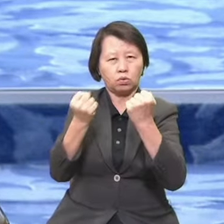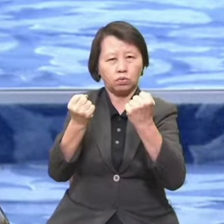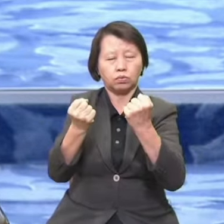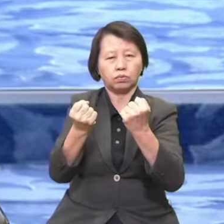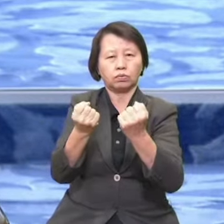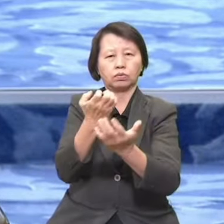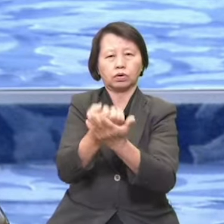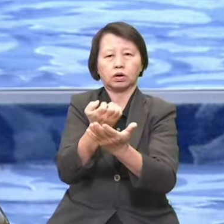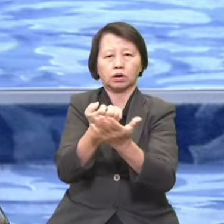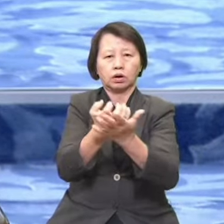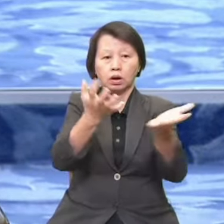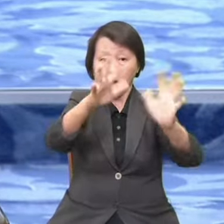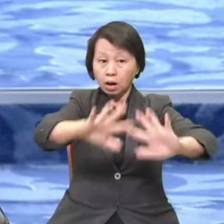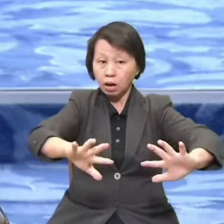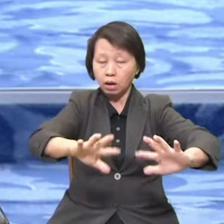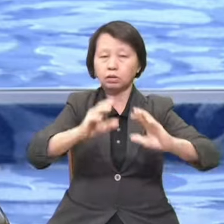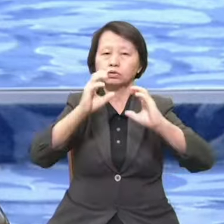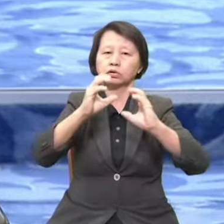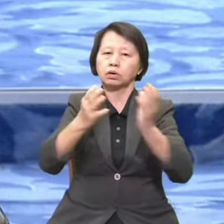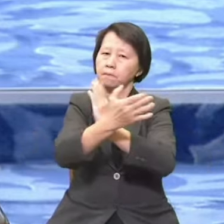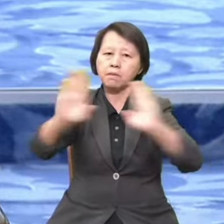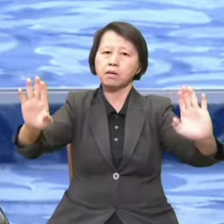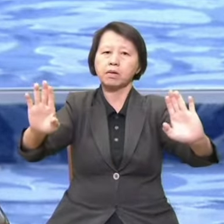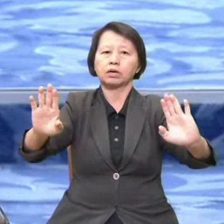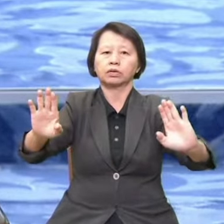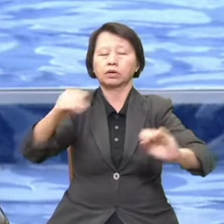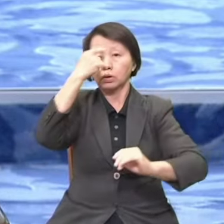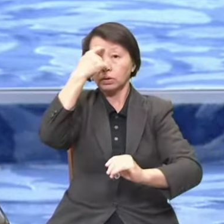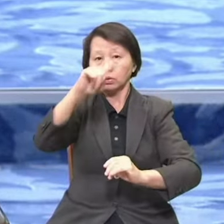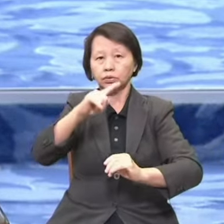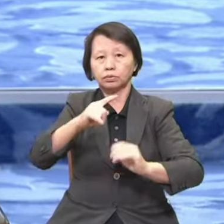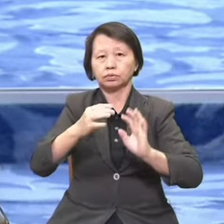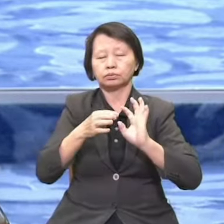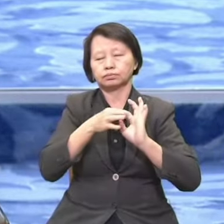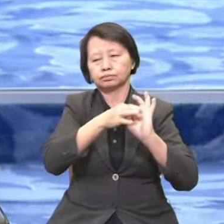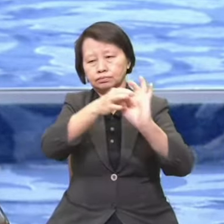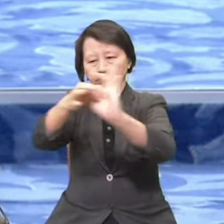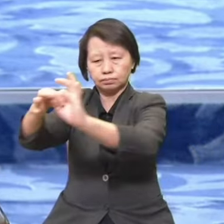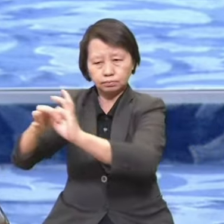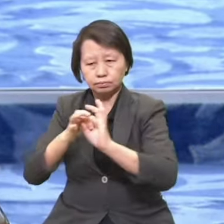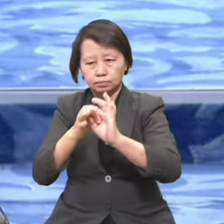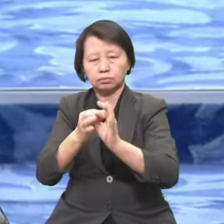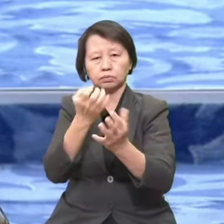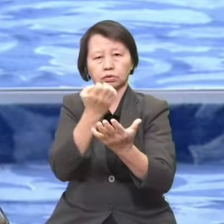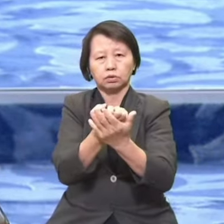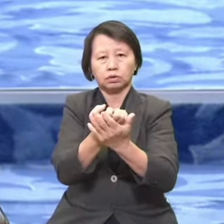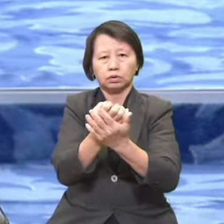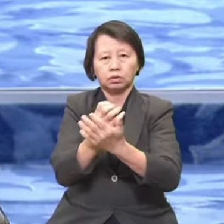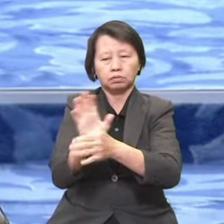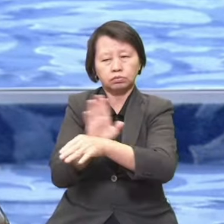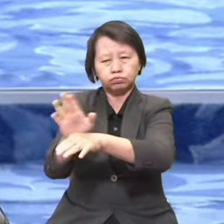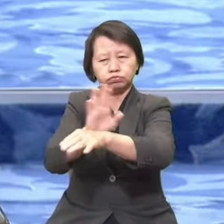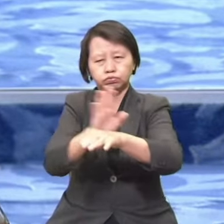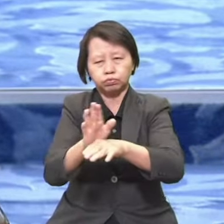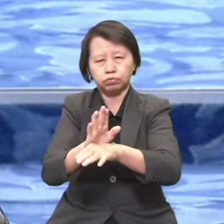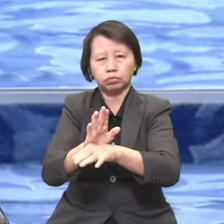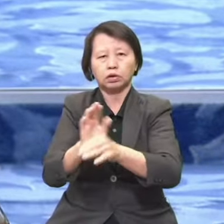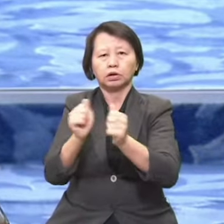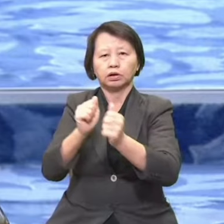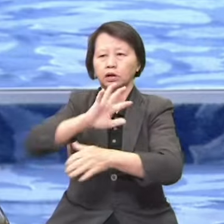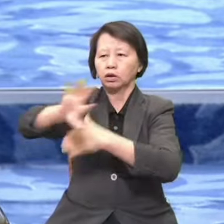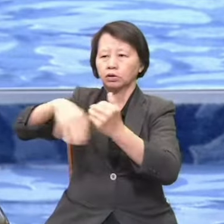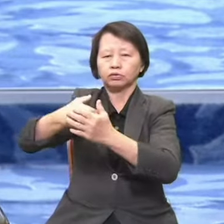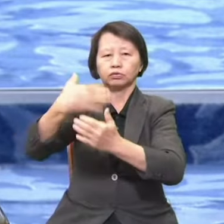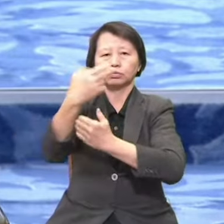ASEAN secara bebas untuk menjalin hubungan ekonomi dan perdagangan dengan semua